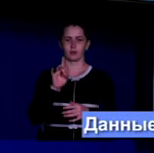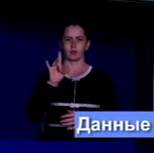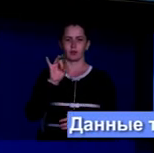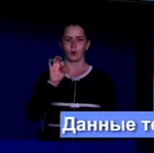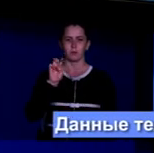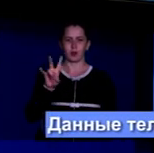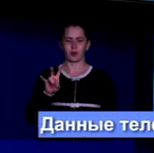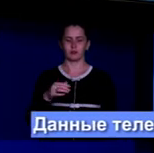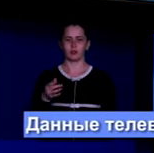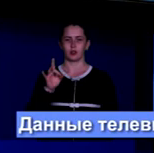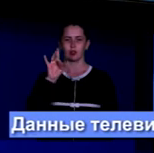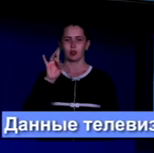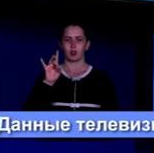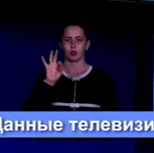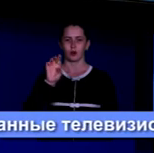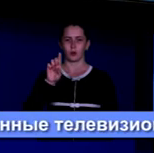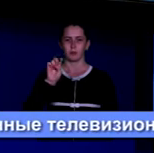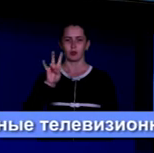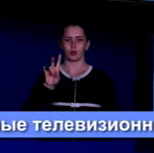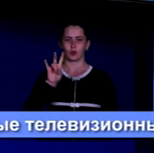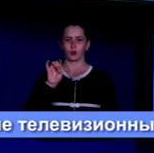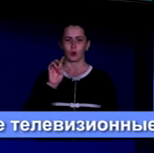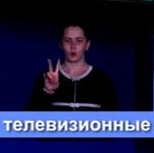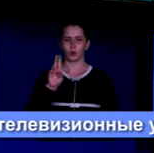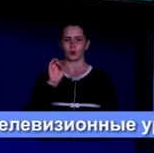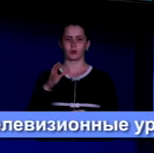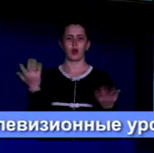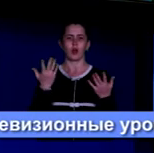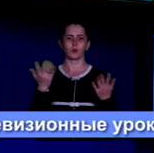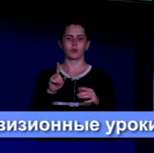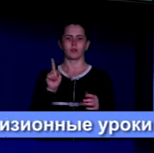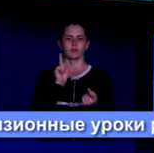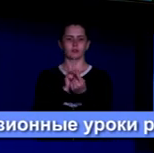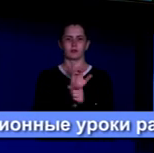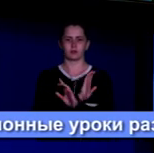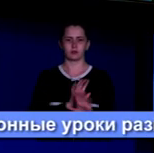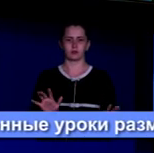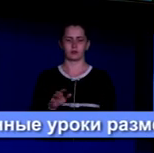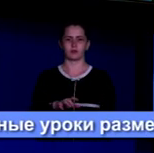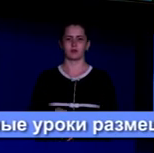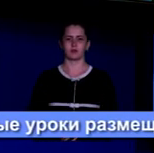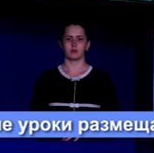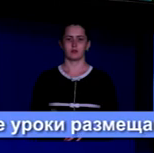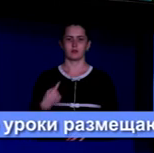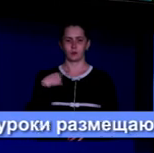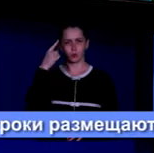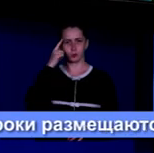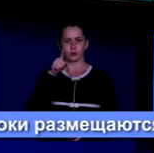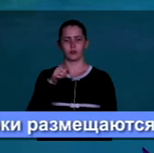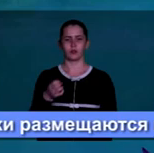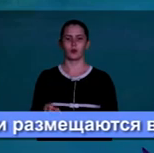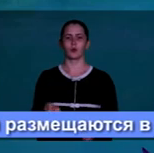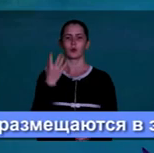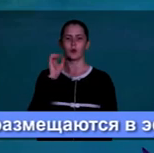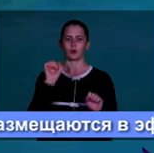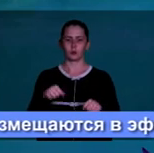«Робинзон Крузо», которые еще не встречались на прошлом уроке. Я думаю, вы составили следующие вопросы. Сколько